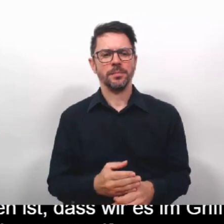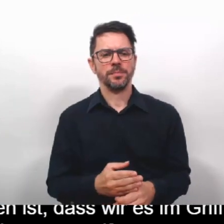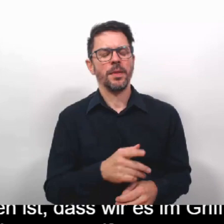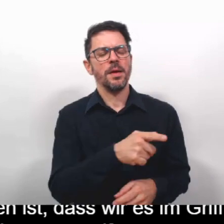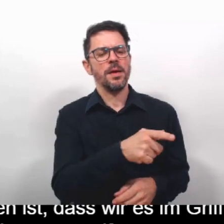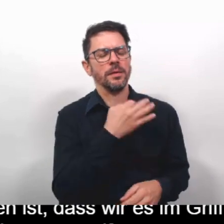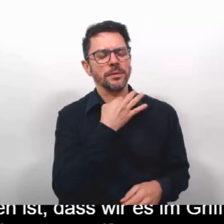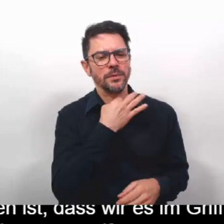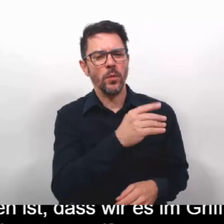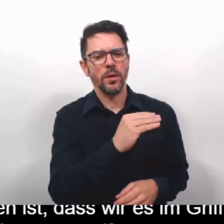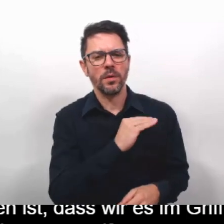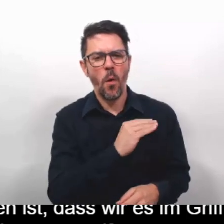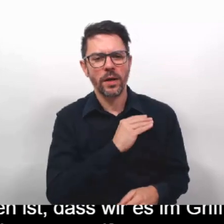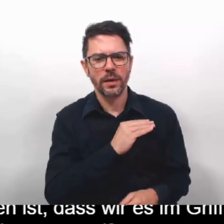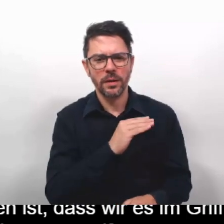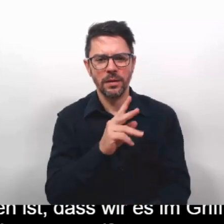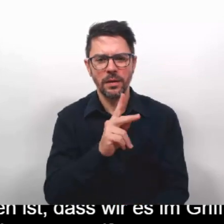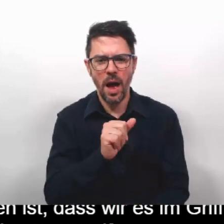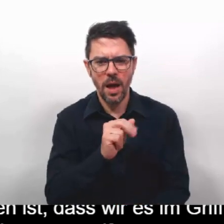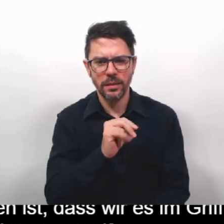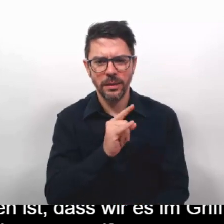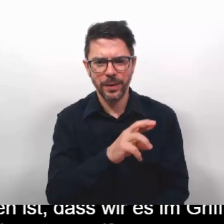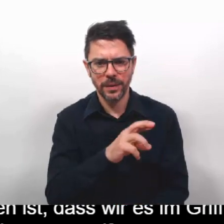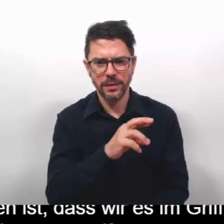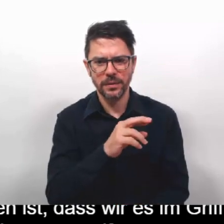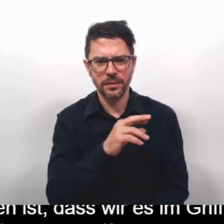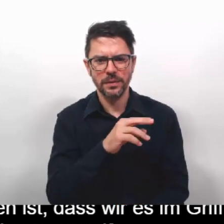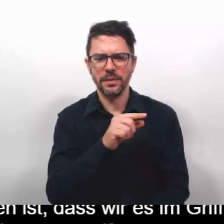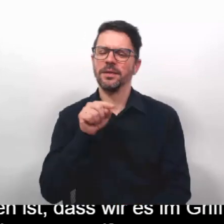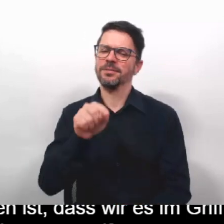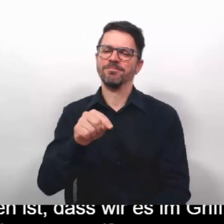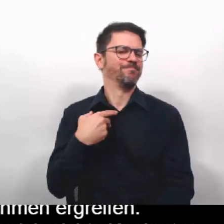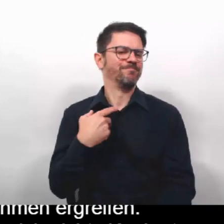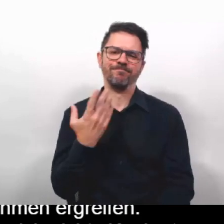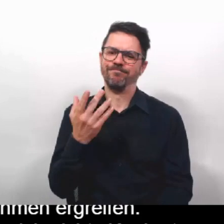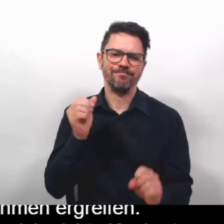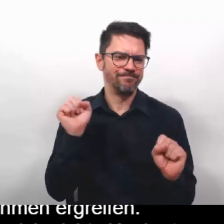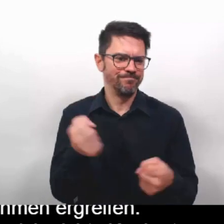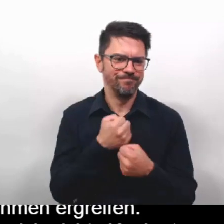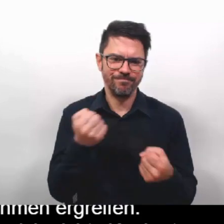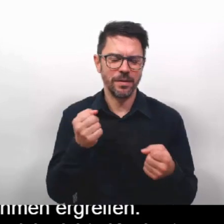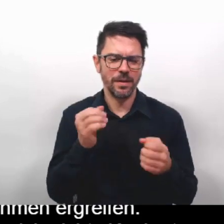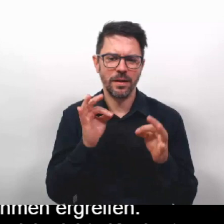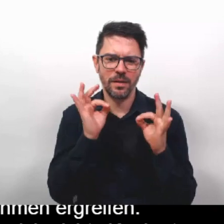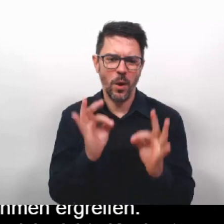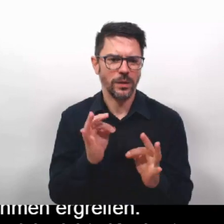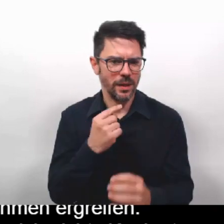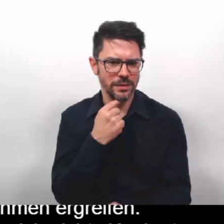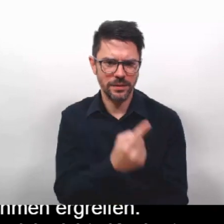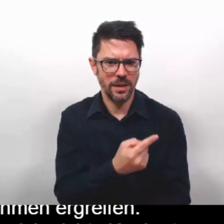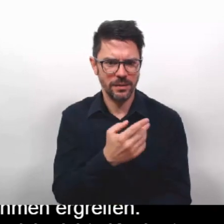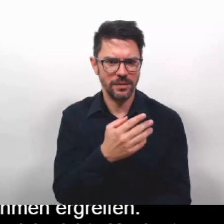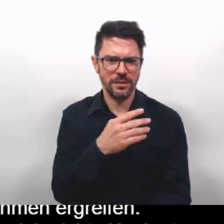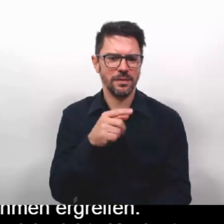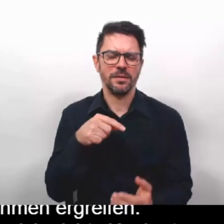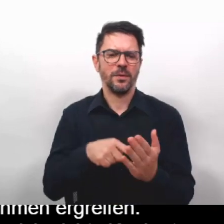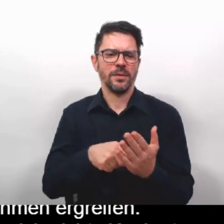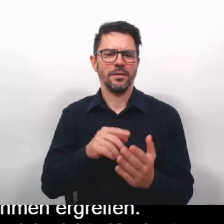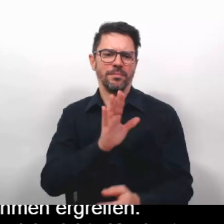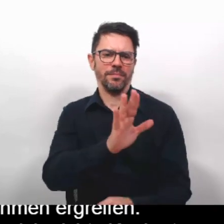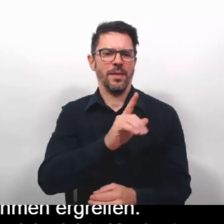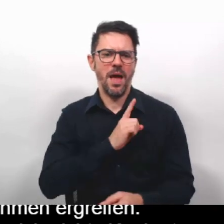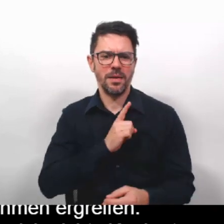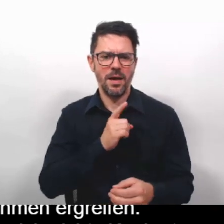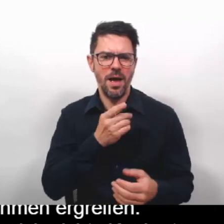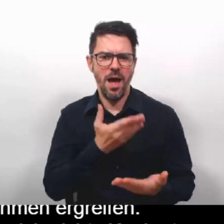Minister gilt immer höchste Umsicht und Vorsicht und wenn man sie nicht ganz sicher ist, lieber einen Test machen lassen. Aber das sind natürlich persönliche Fragen, die Sie mit